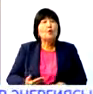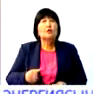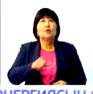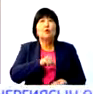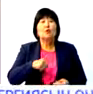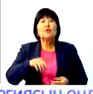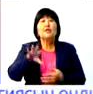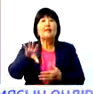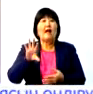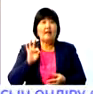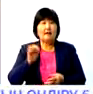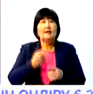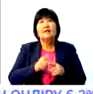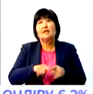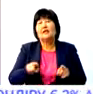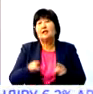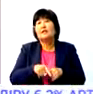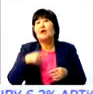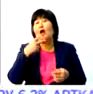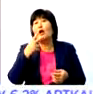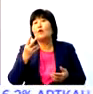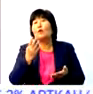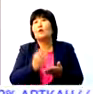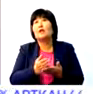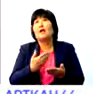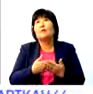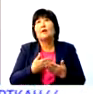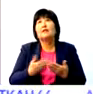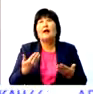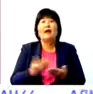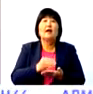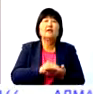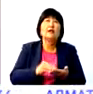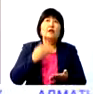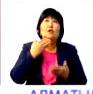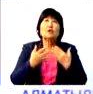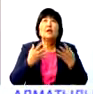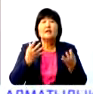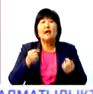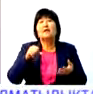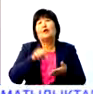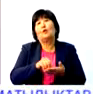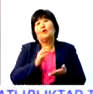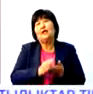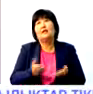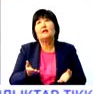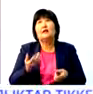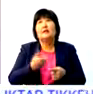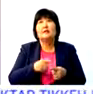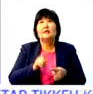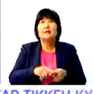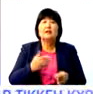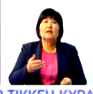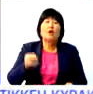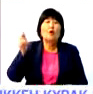алынған. Жаны менің егер көрген болсаңыздар, мысалы қазір қайта-қайта сұранып жатыр, енді эфирге тағы да қойсаңыздар деп. Өйткені ана қазгуде